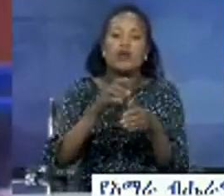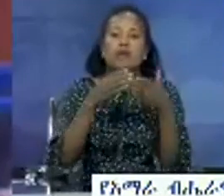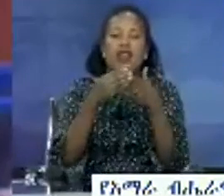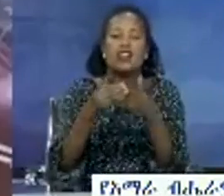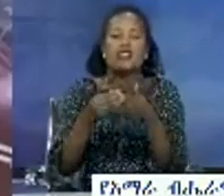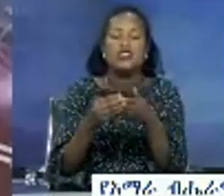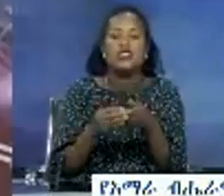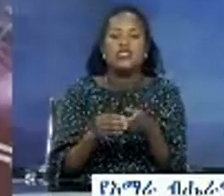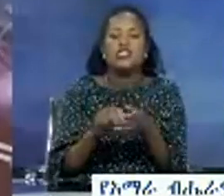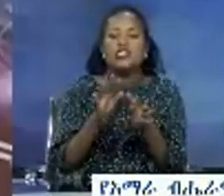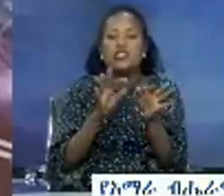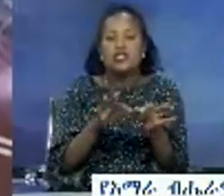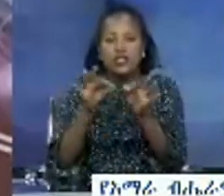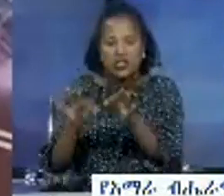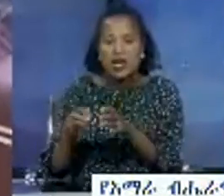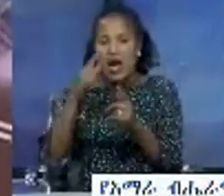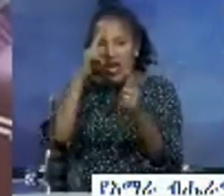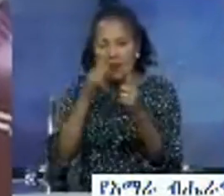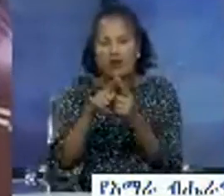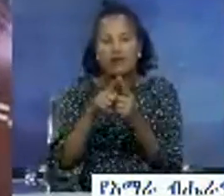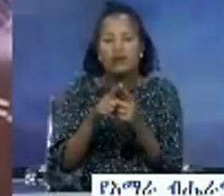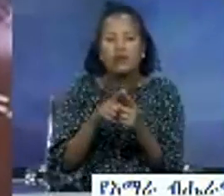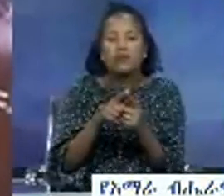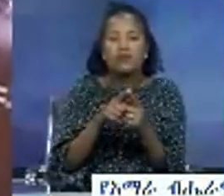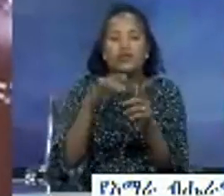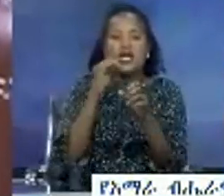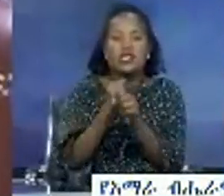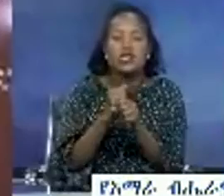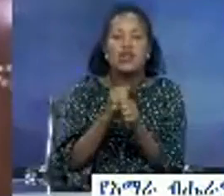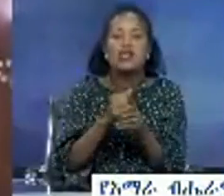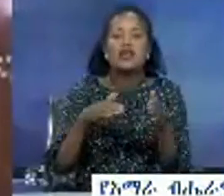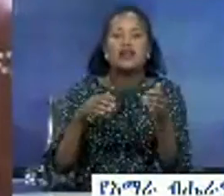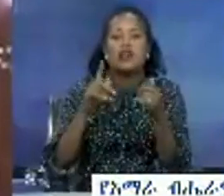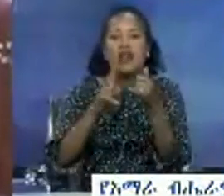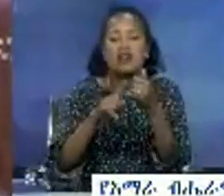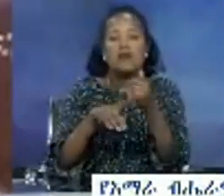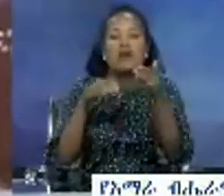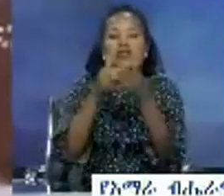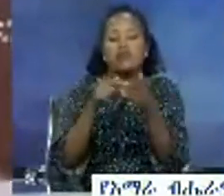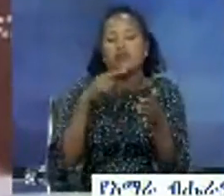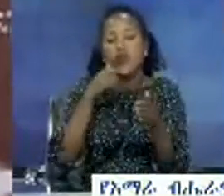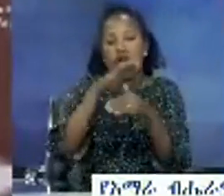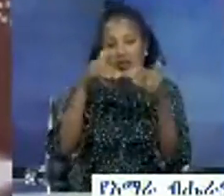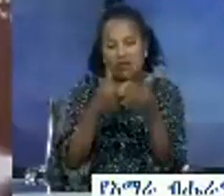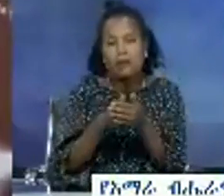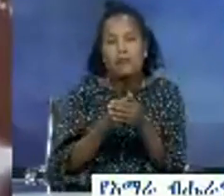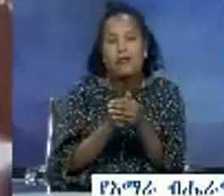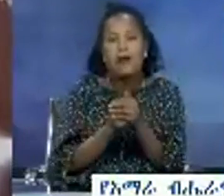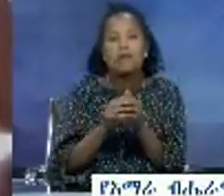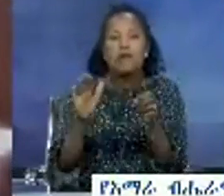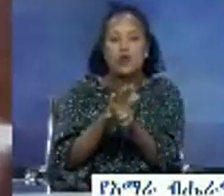ሽግሽግ አላማን በዱላ ቅብብሎች መርህ ከዳር ለማድረስ ስንል ሁላችንም በሙሉ